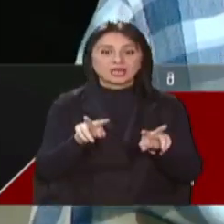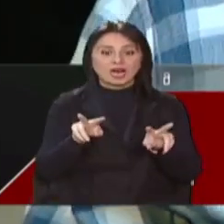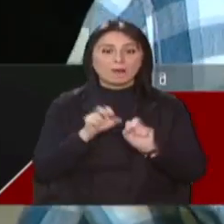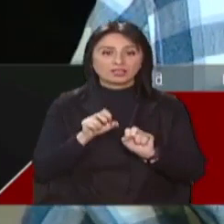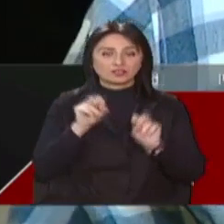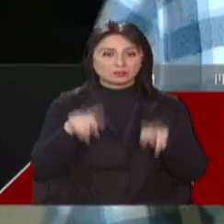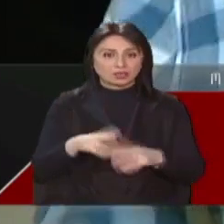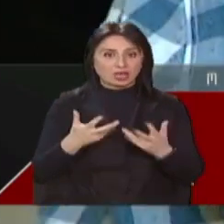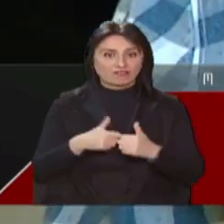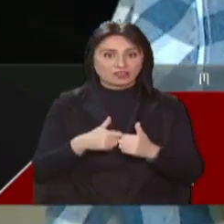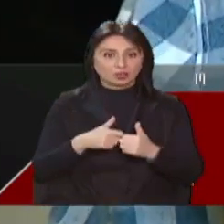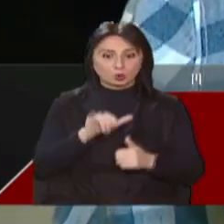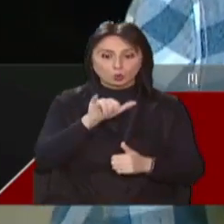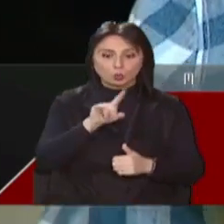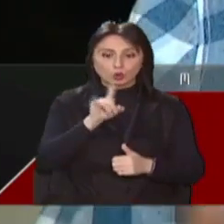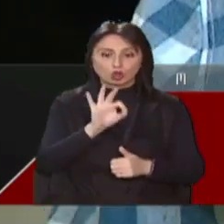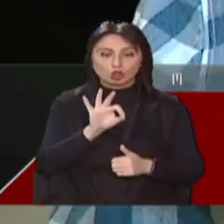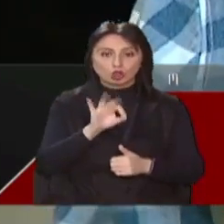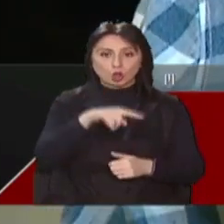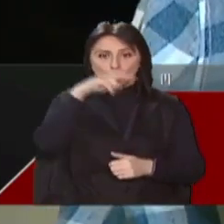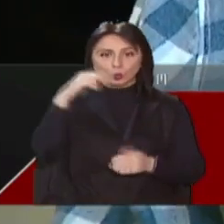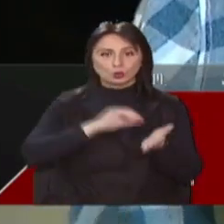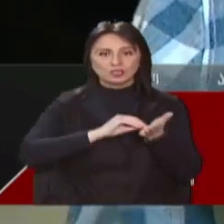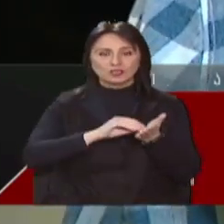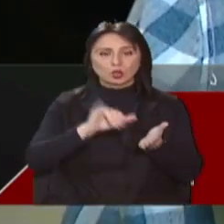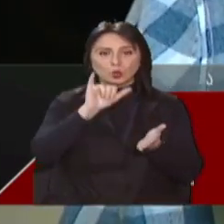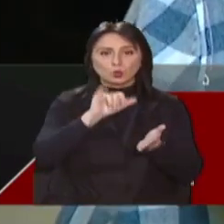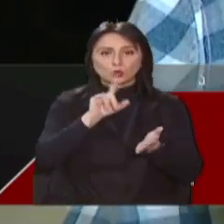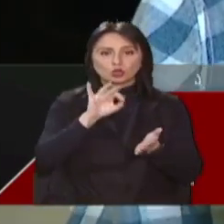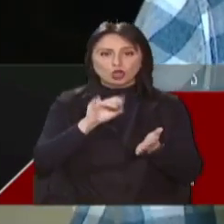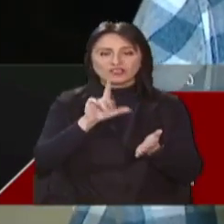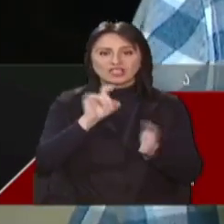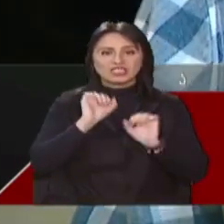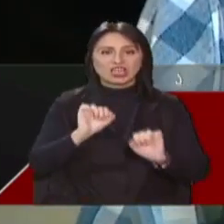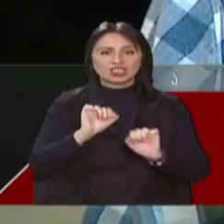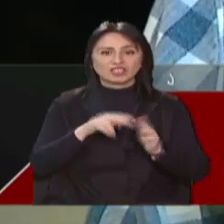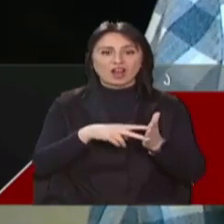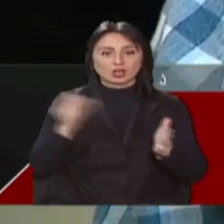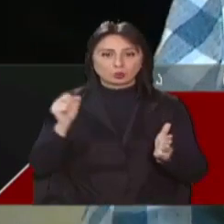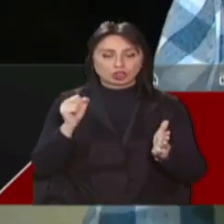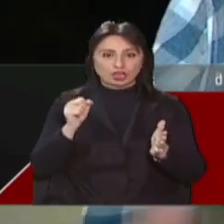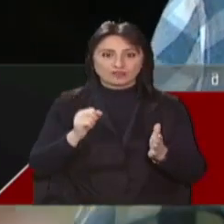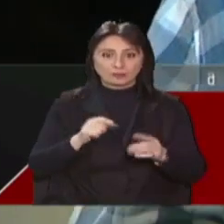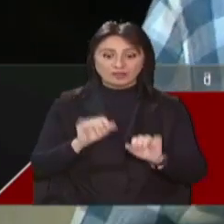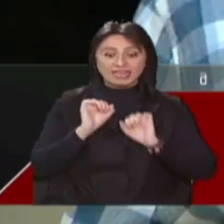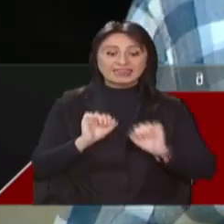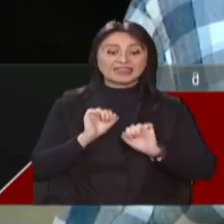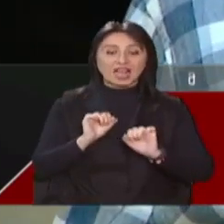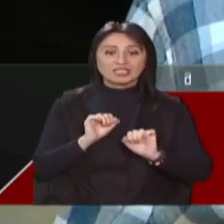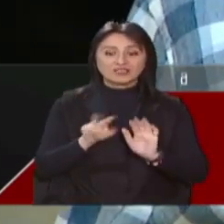გამთიშველი. Uzo se zahia rusului abreviatura ustroisva zaštitnova atključenja. Anu